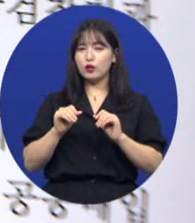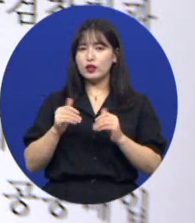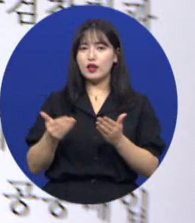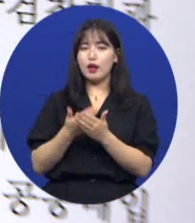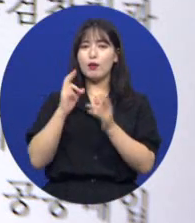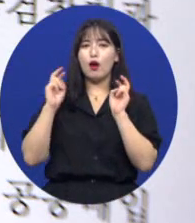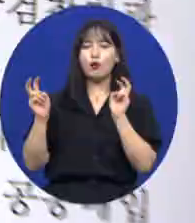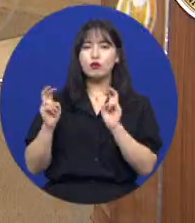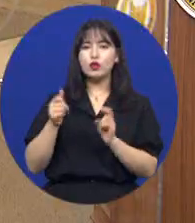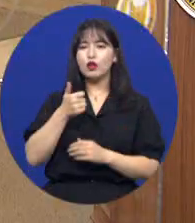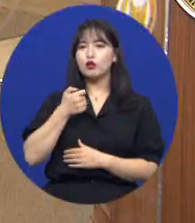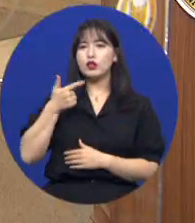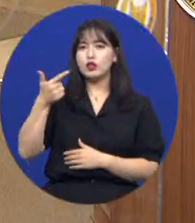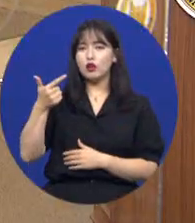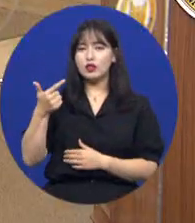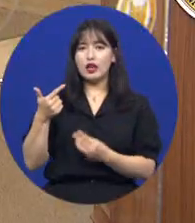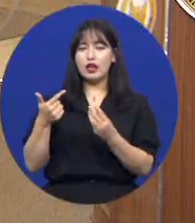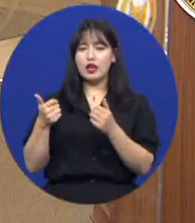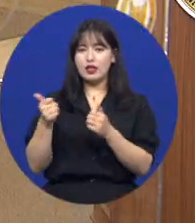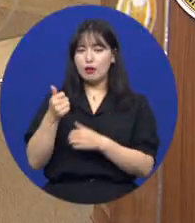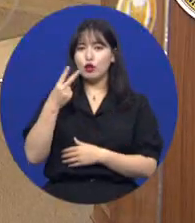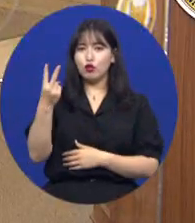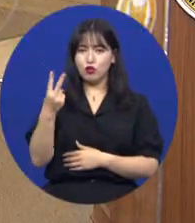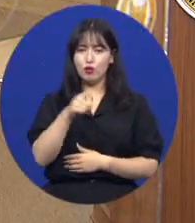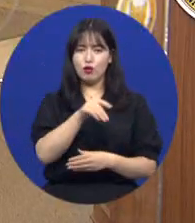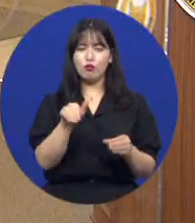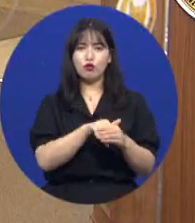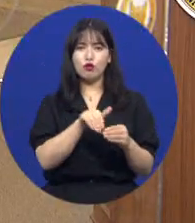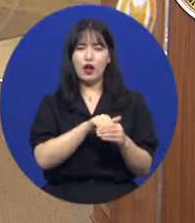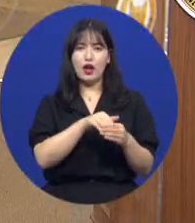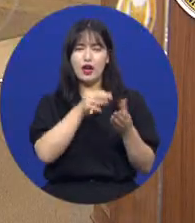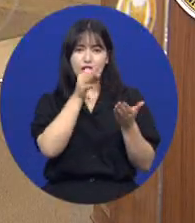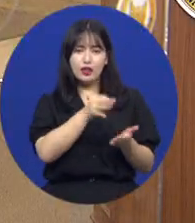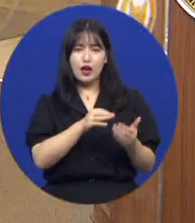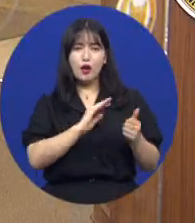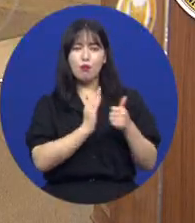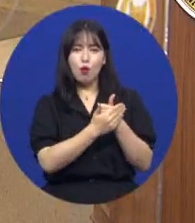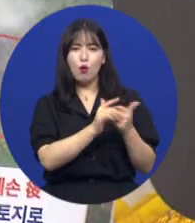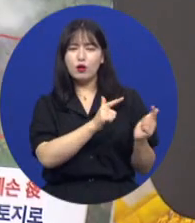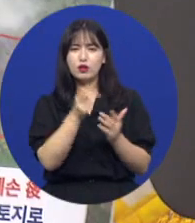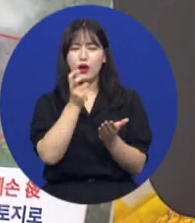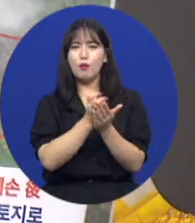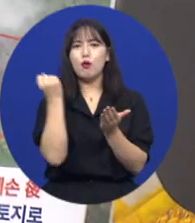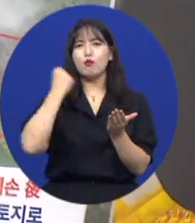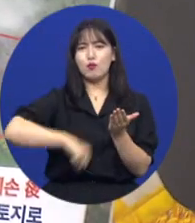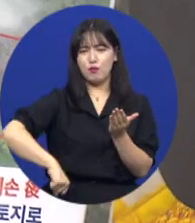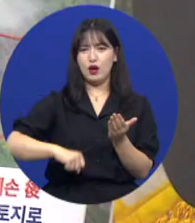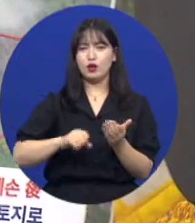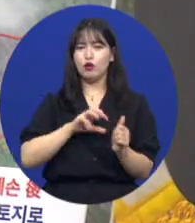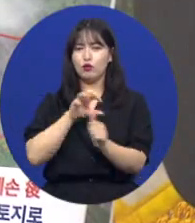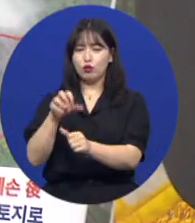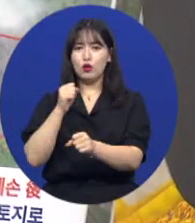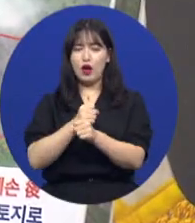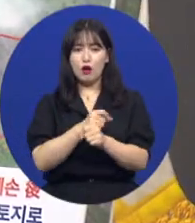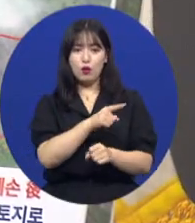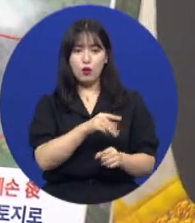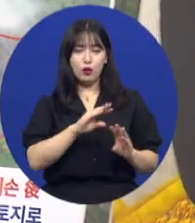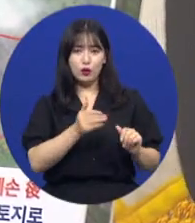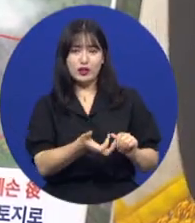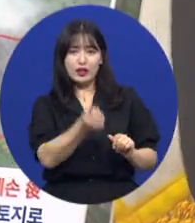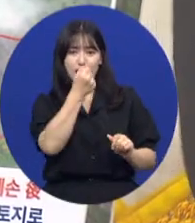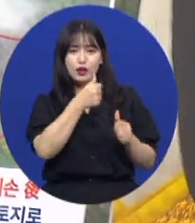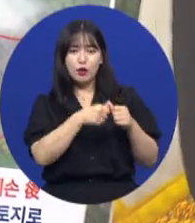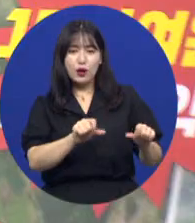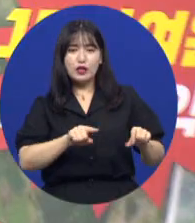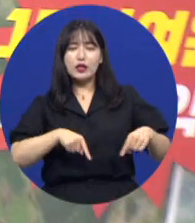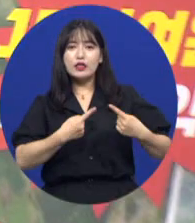자신 6살 남성 등 2명을 문화재 보호 법과 산지 관리법 위반 등의 혐의로 구속하고 토지 공동 소유자 와 훼손